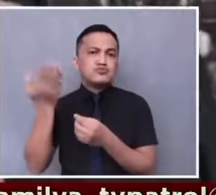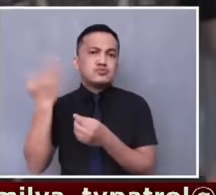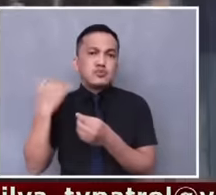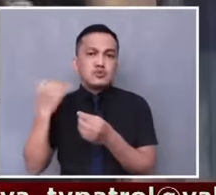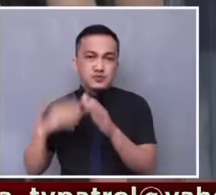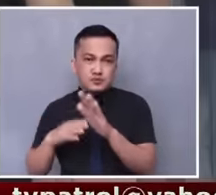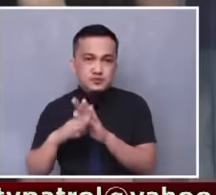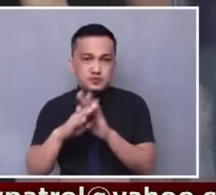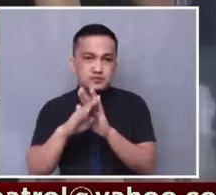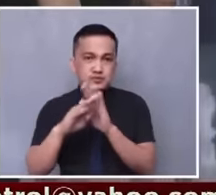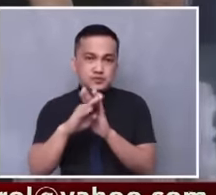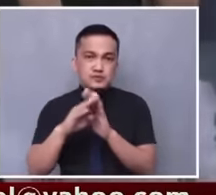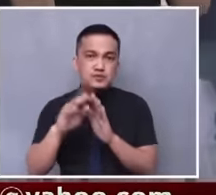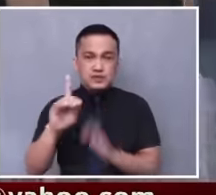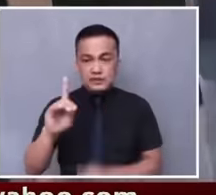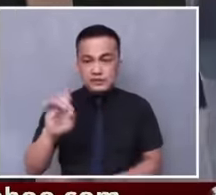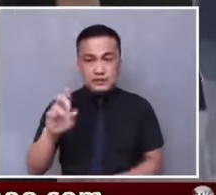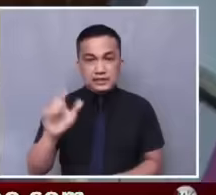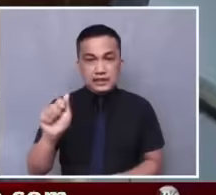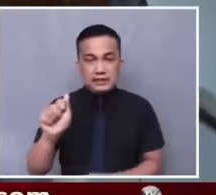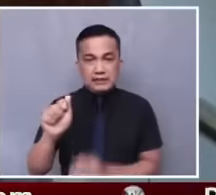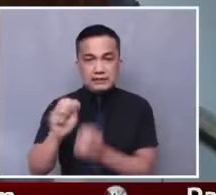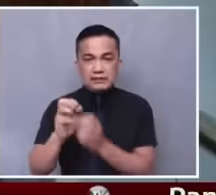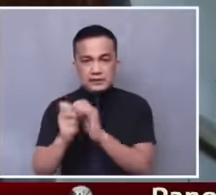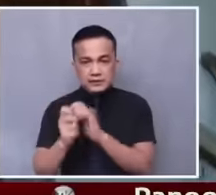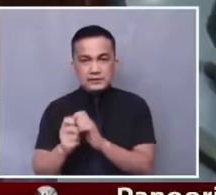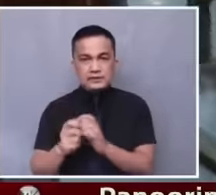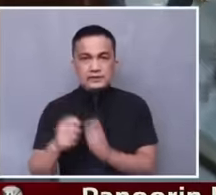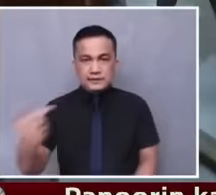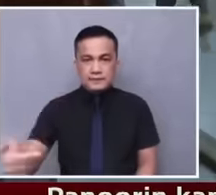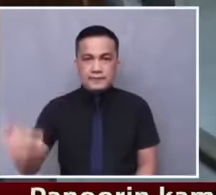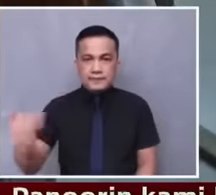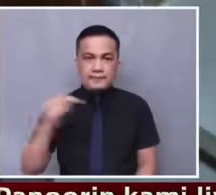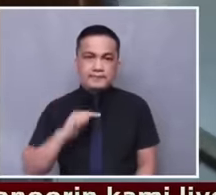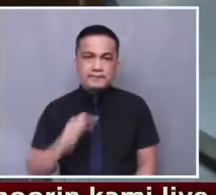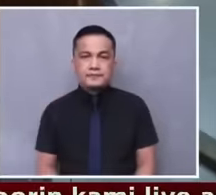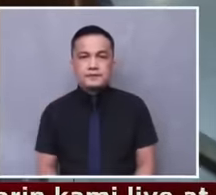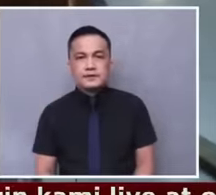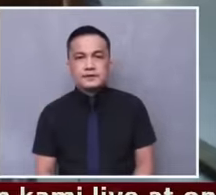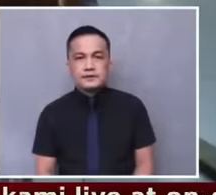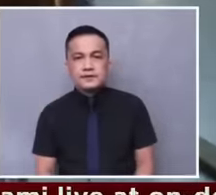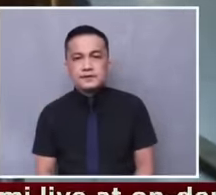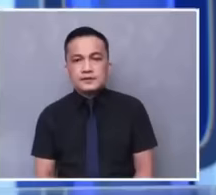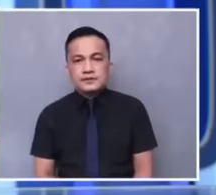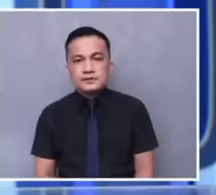Delta variant. Rafael Bosano, ABS-CBN News.